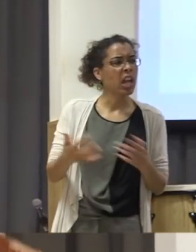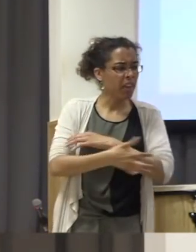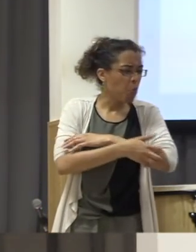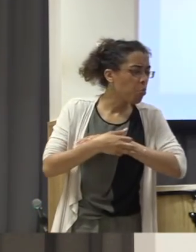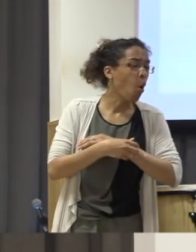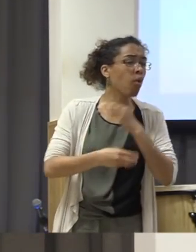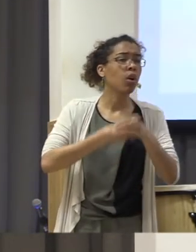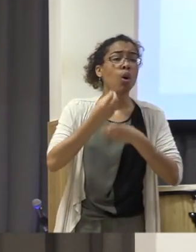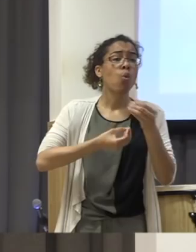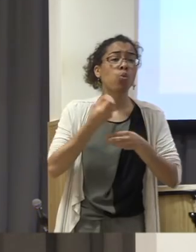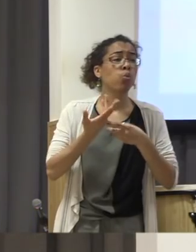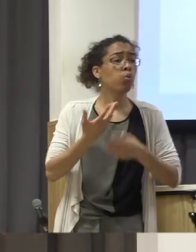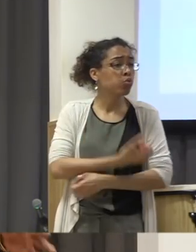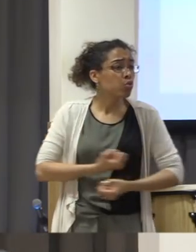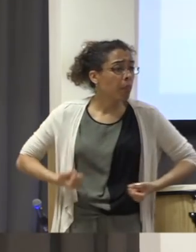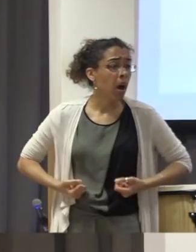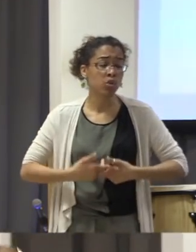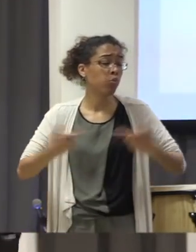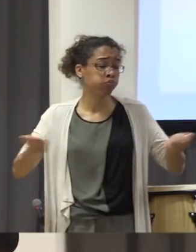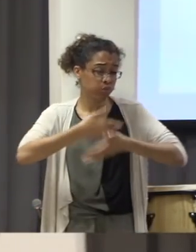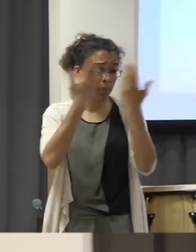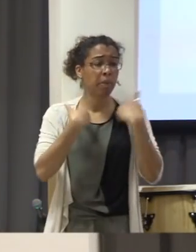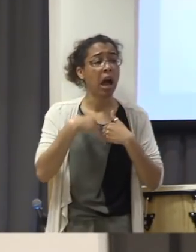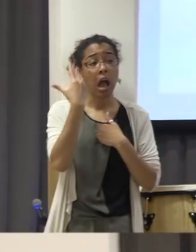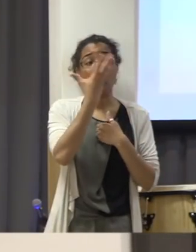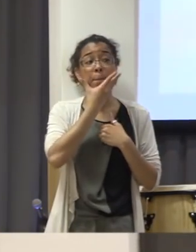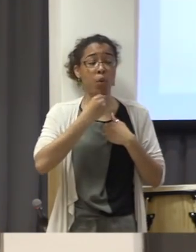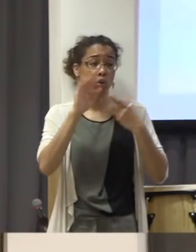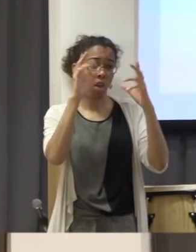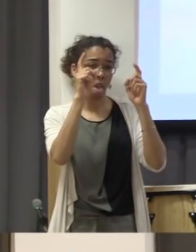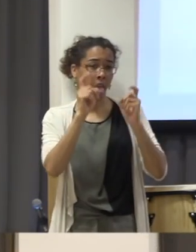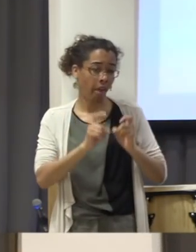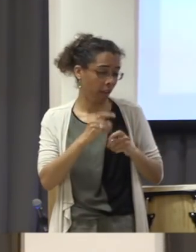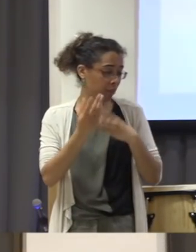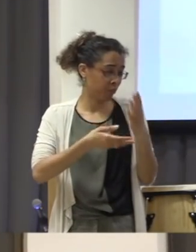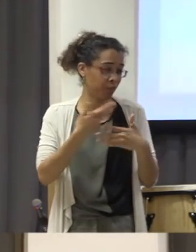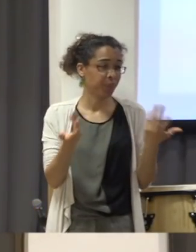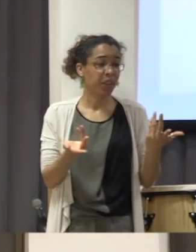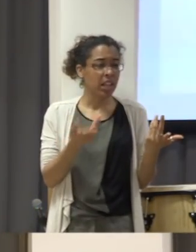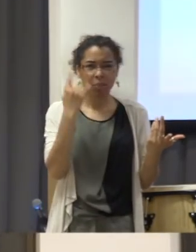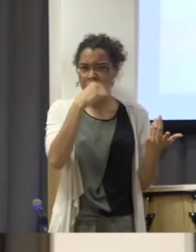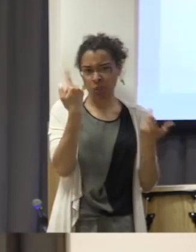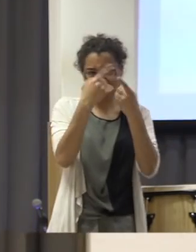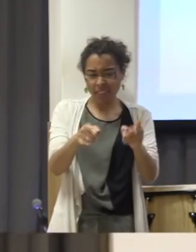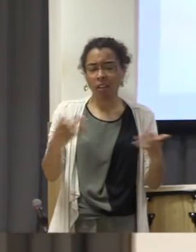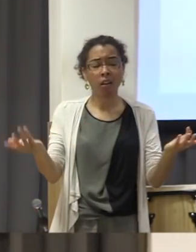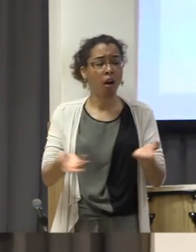il y a un chômage ou je ne sais pas quoi, la beauté n'est plus... Voilà, tu n'es plus la même personne.